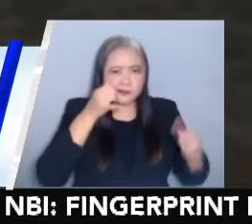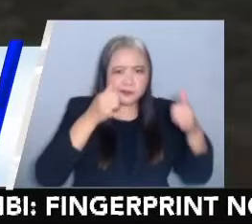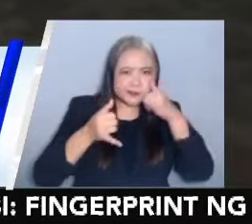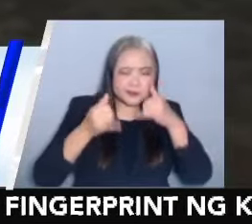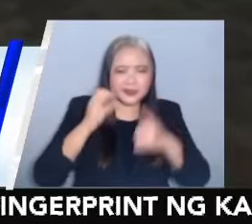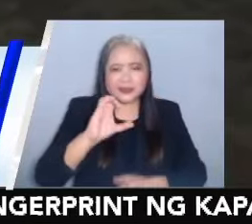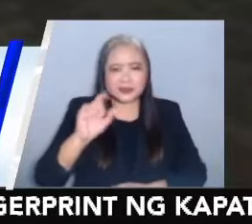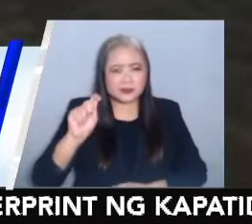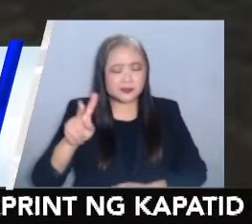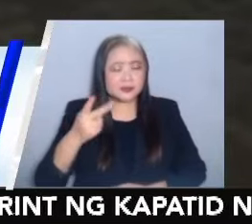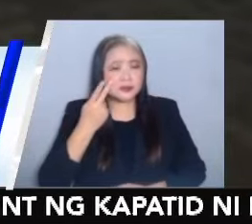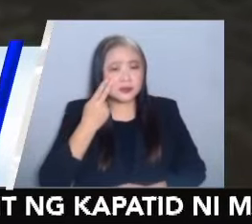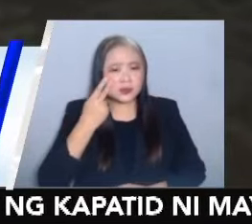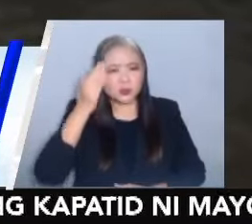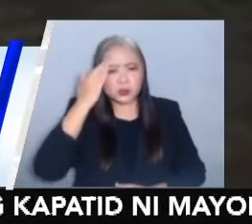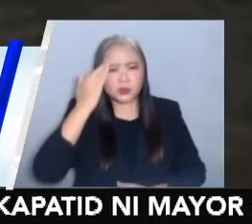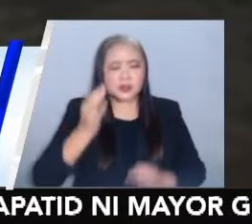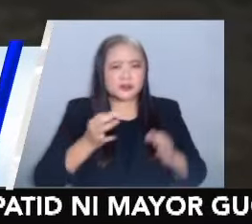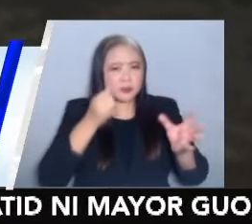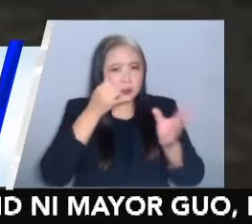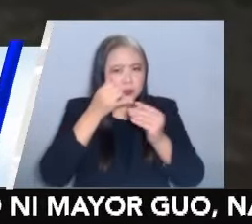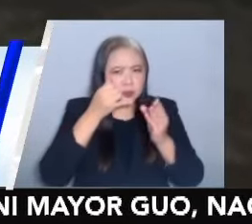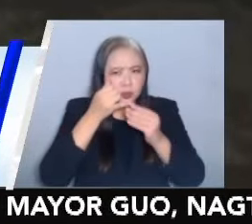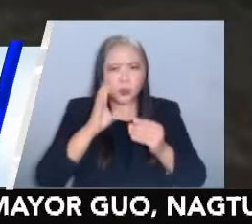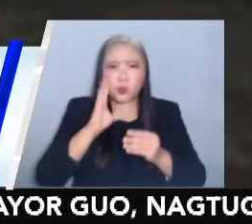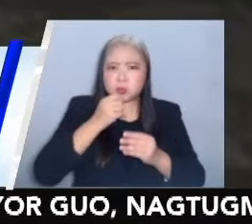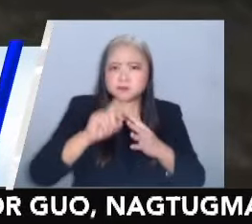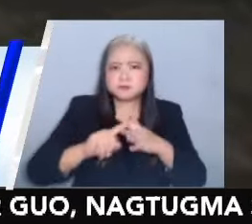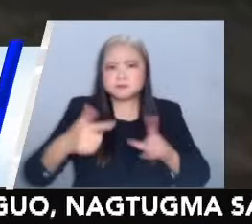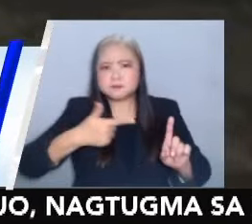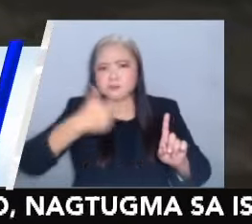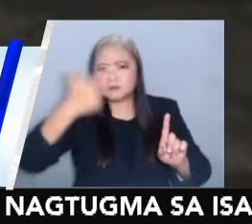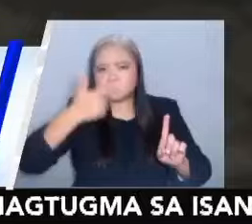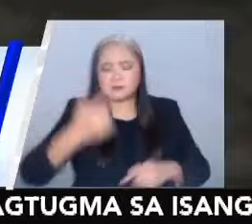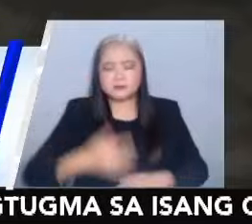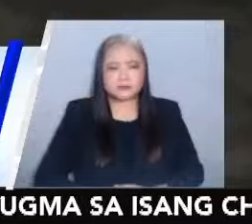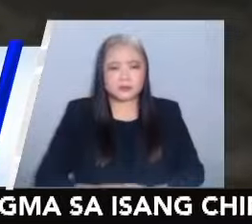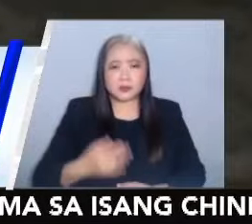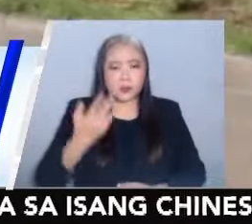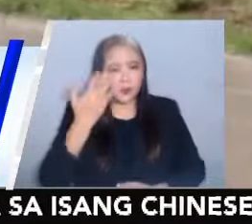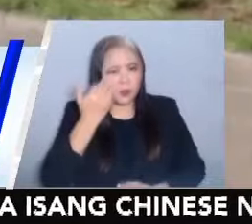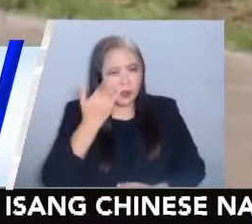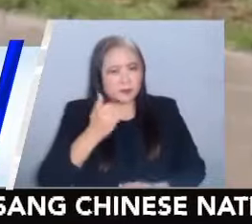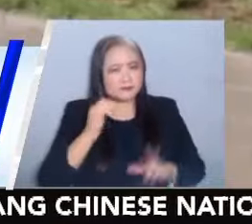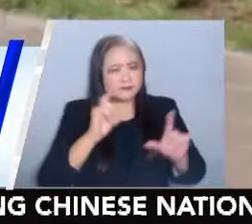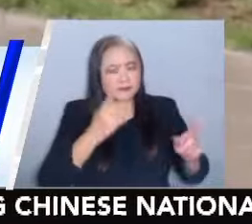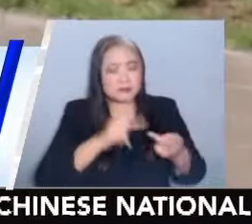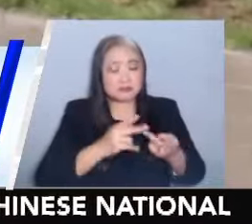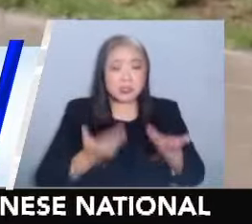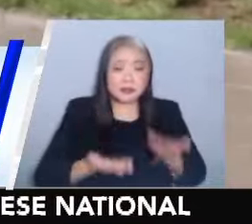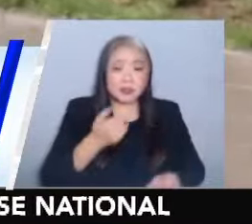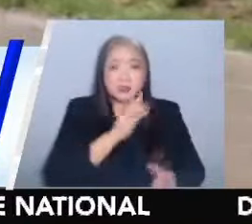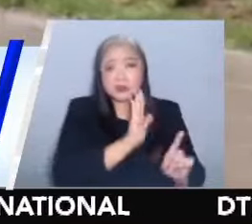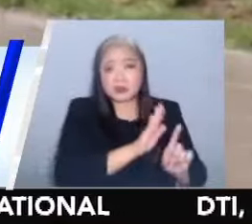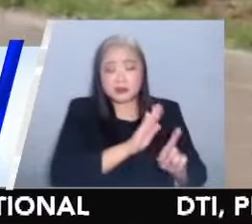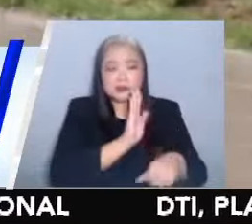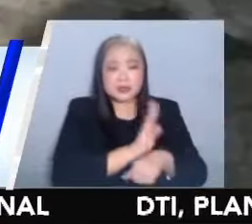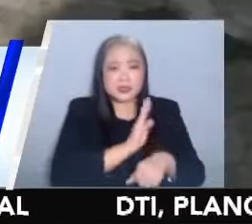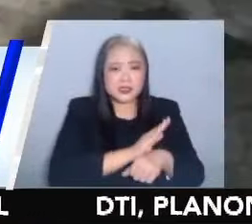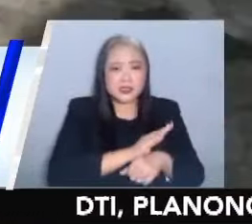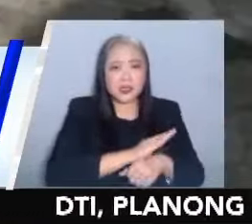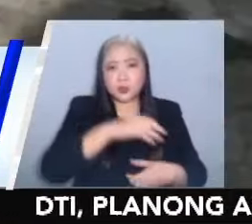kung nakunan ang salarin. Kabilang sa mga tinitingnang motibo sa krimen, ang negosyong pautang ng Indian national at ang kanya